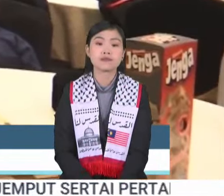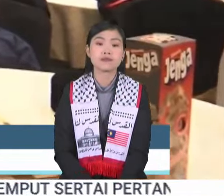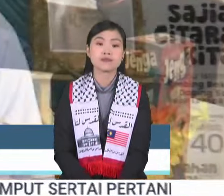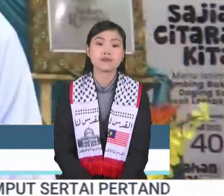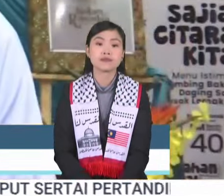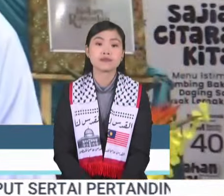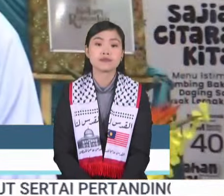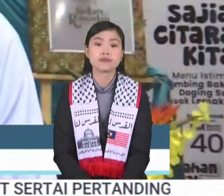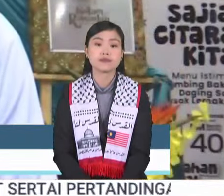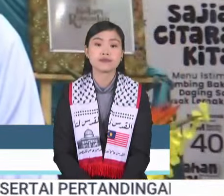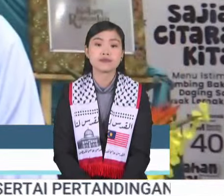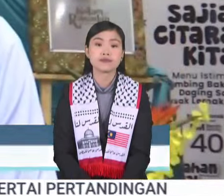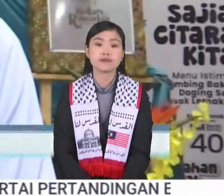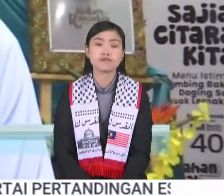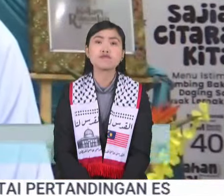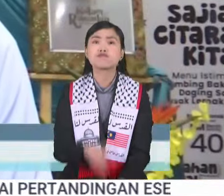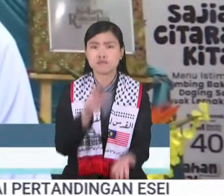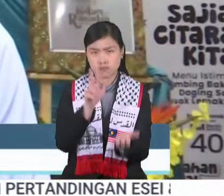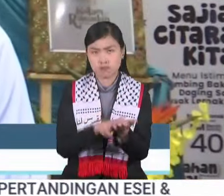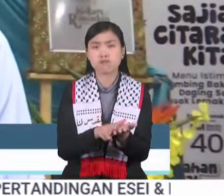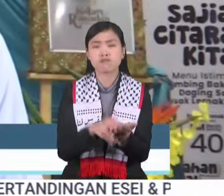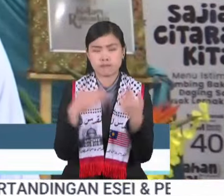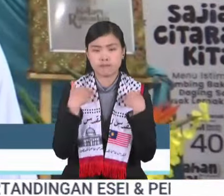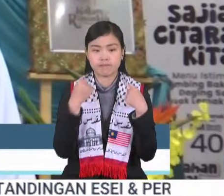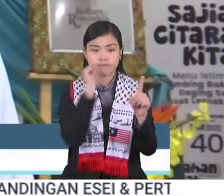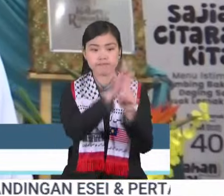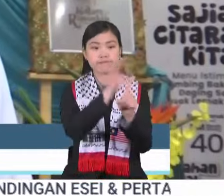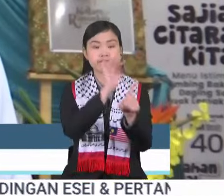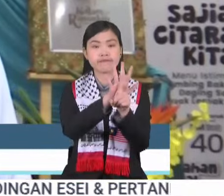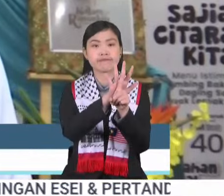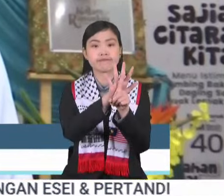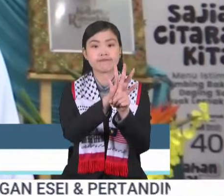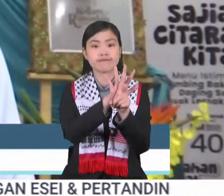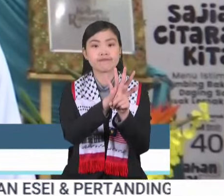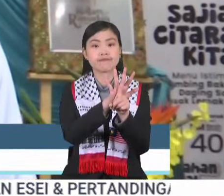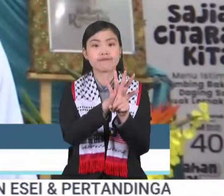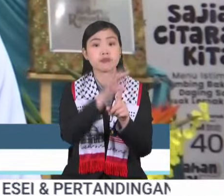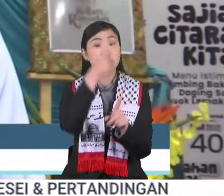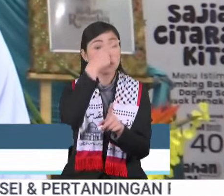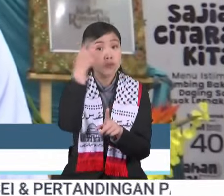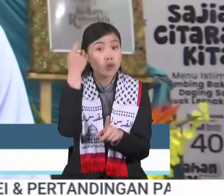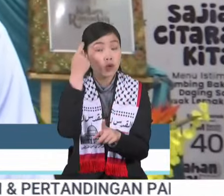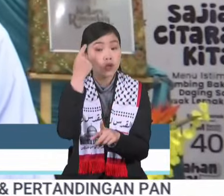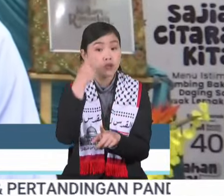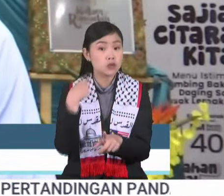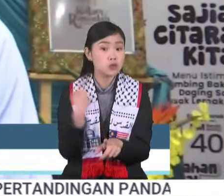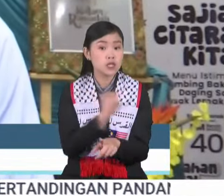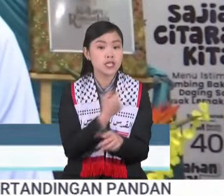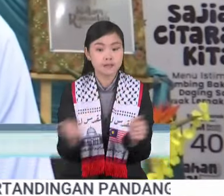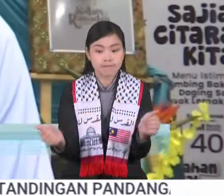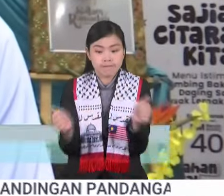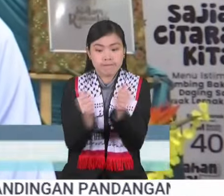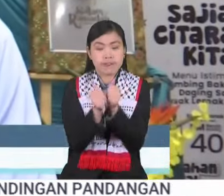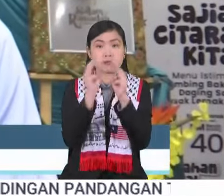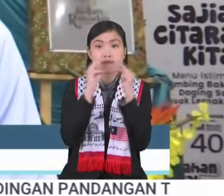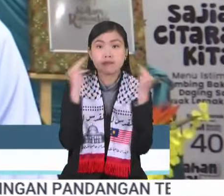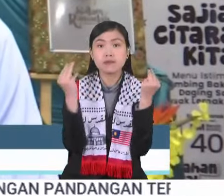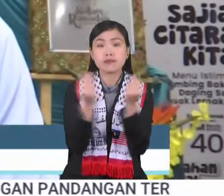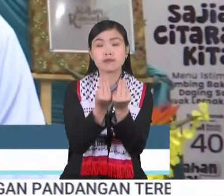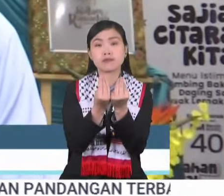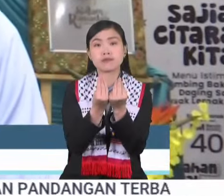Ramadan sudah pastinya dia memberi impakct ya kerana kita bersama dengan masyarakat